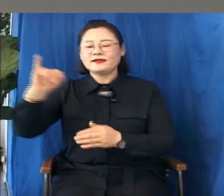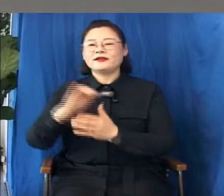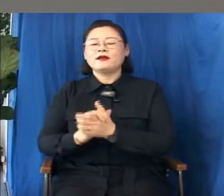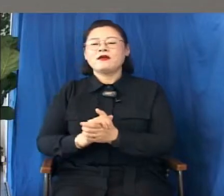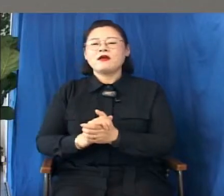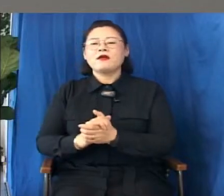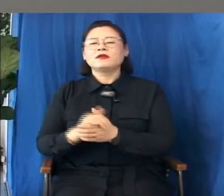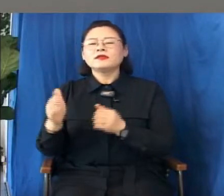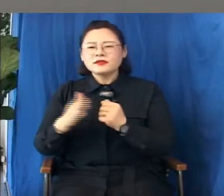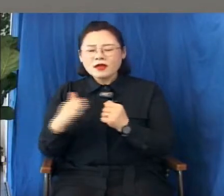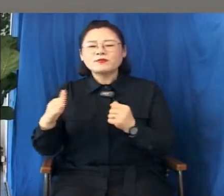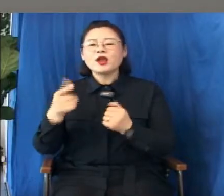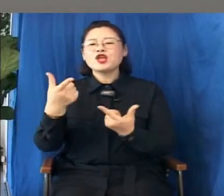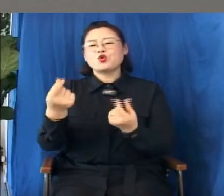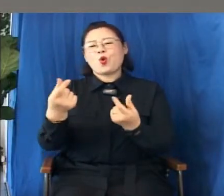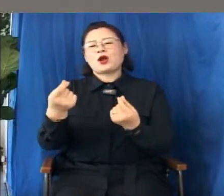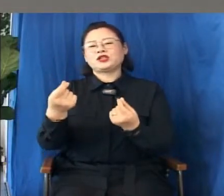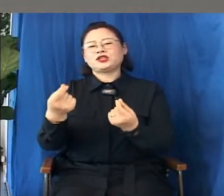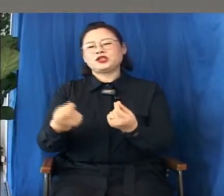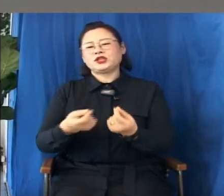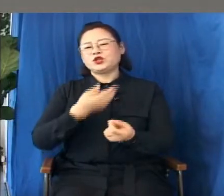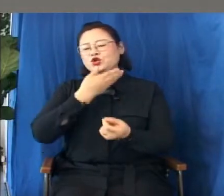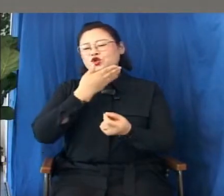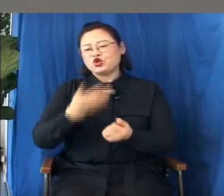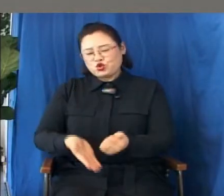것이죠. 근데 이 사람을